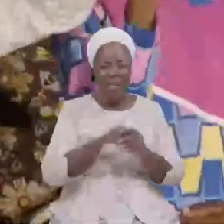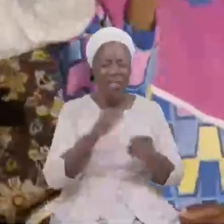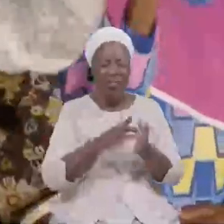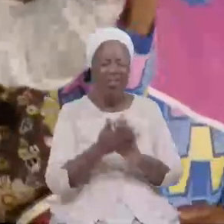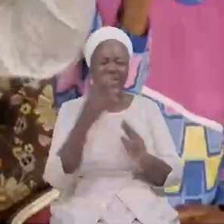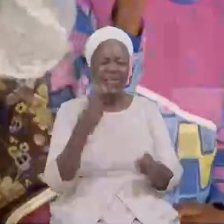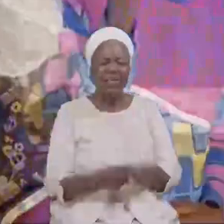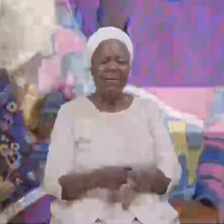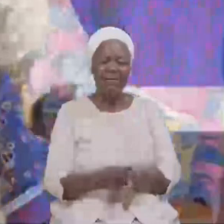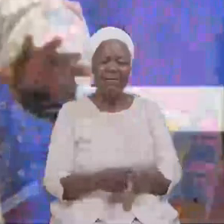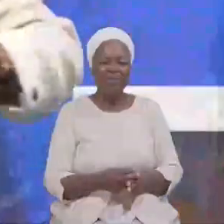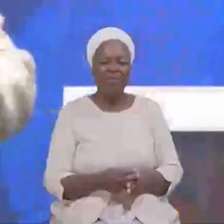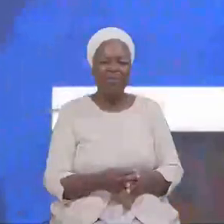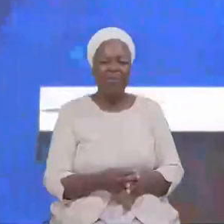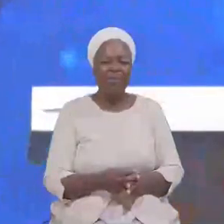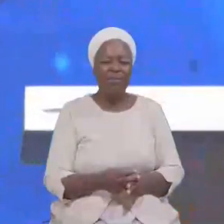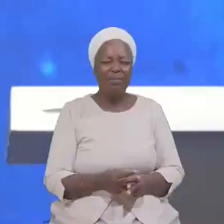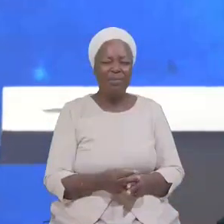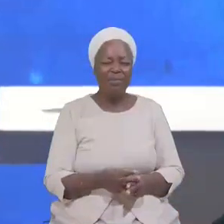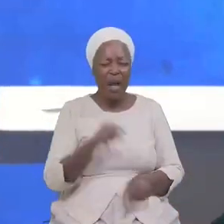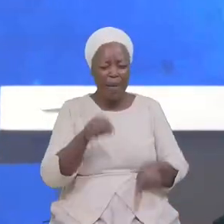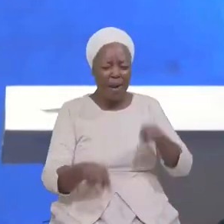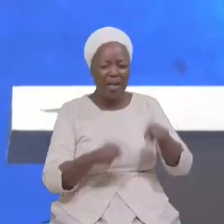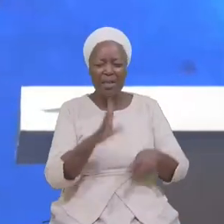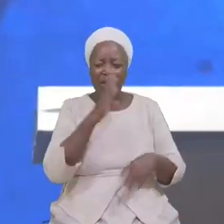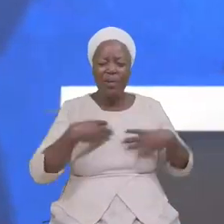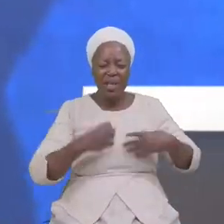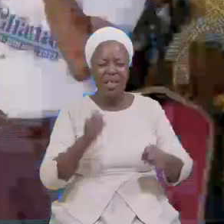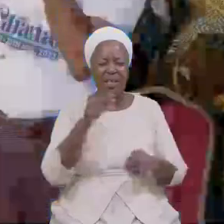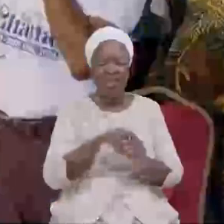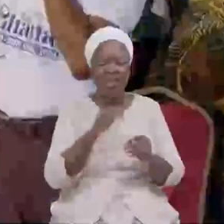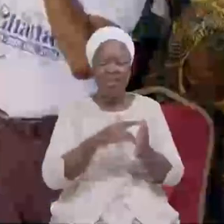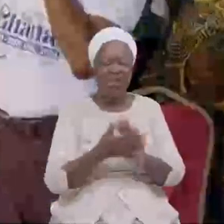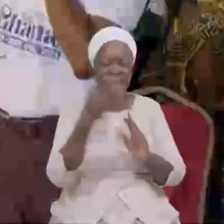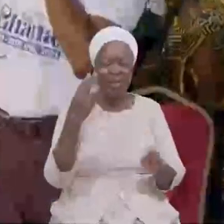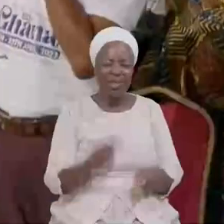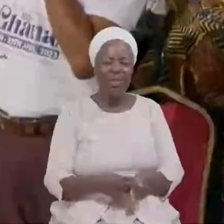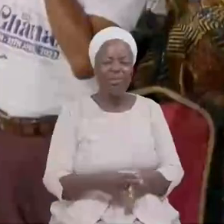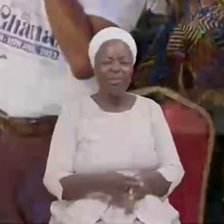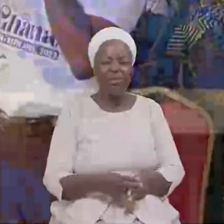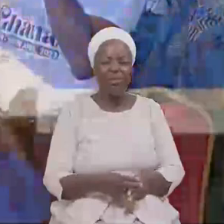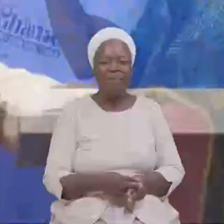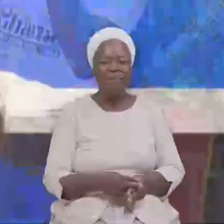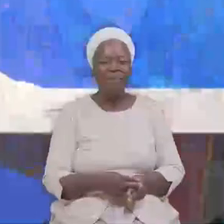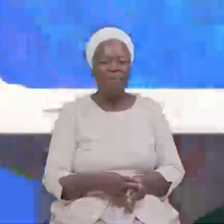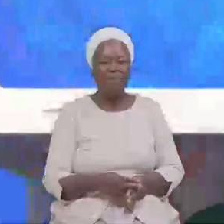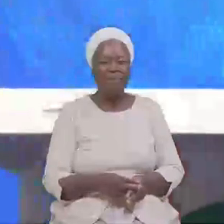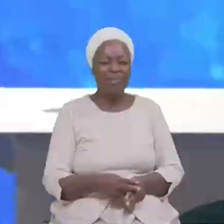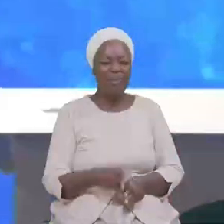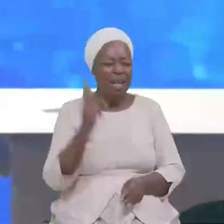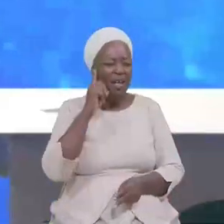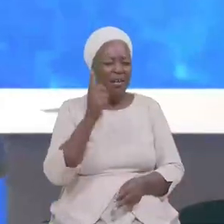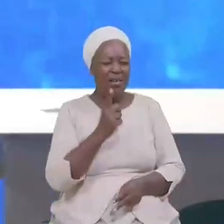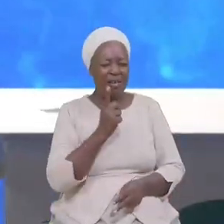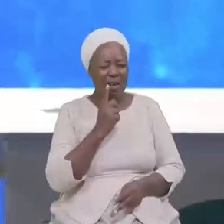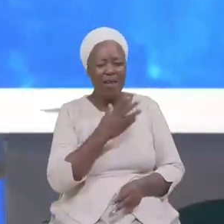Jésus. Paralysé, soyez guéri au nom de Jésus. Sourd et muet,